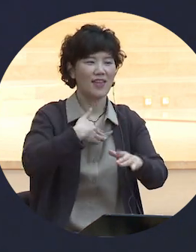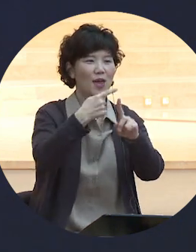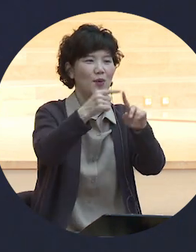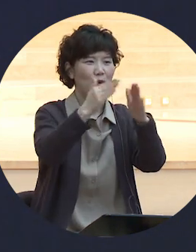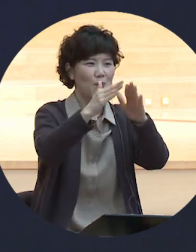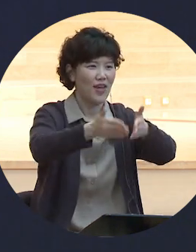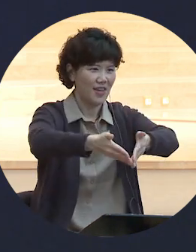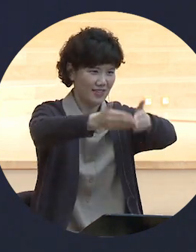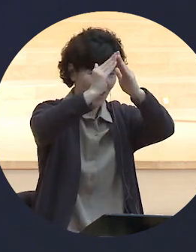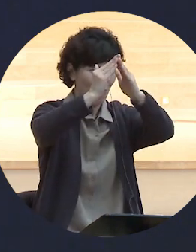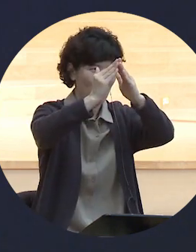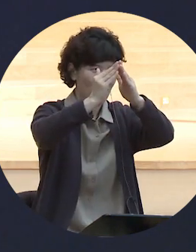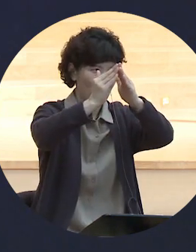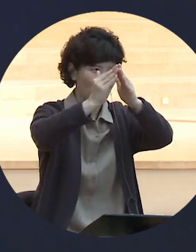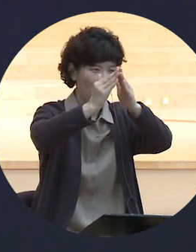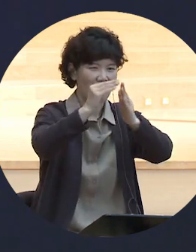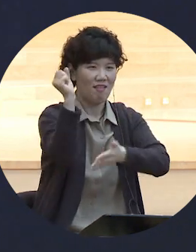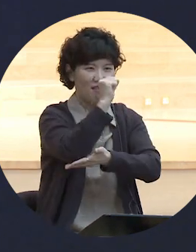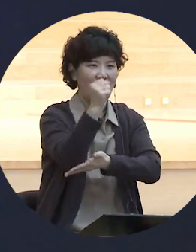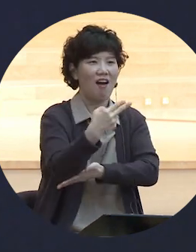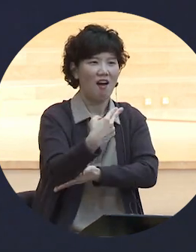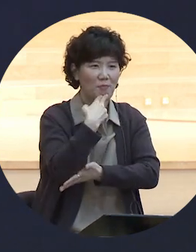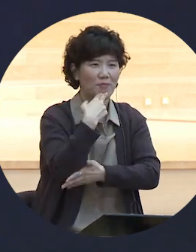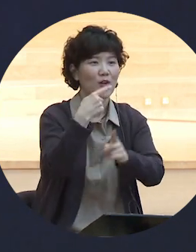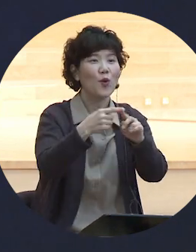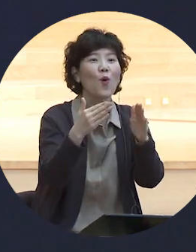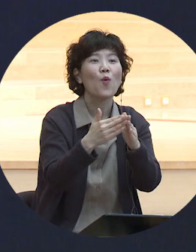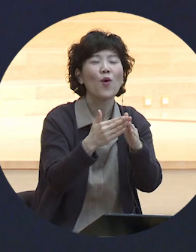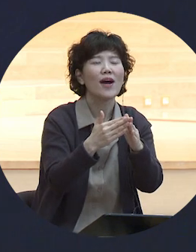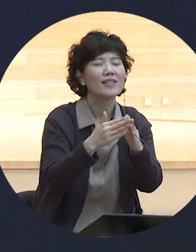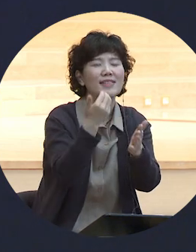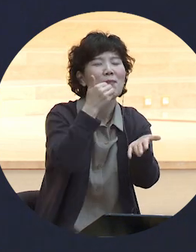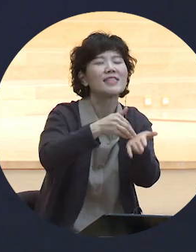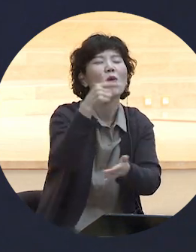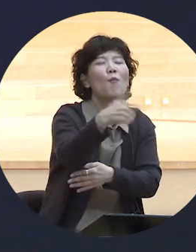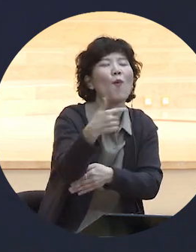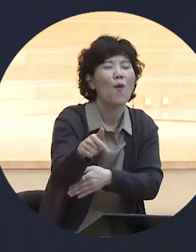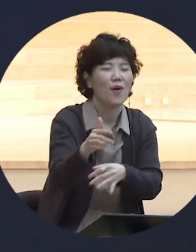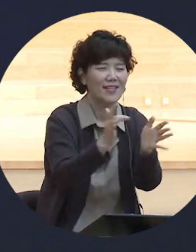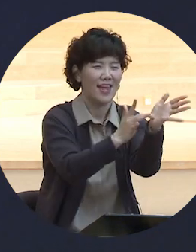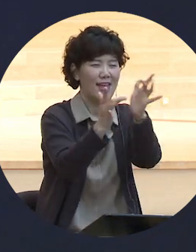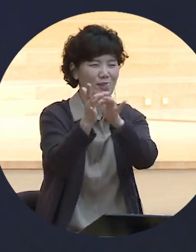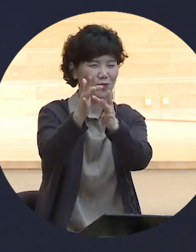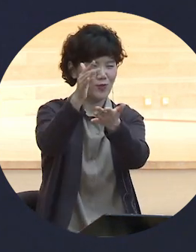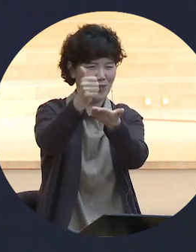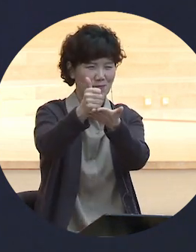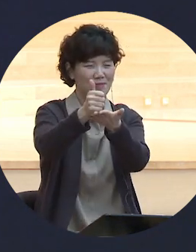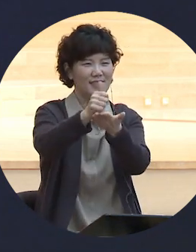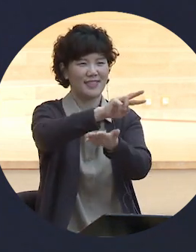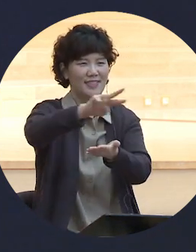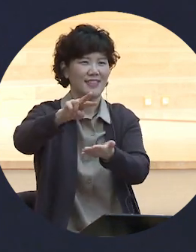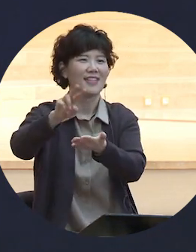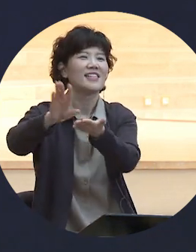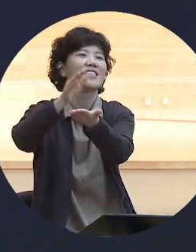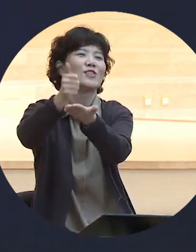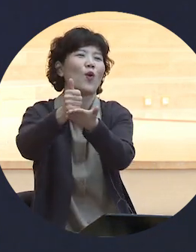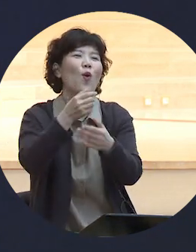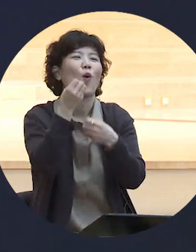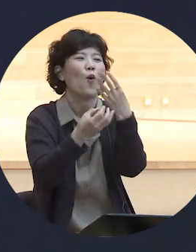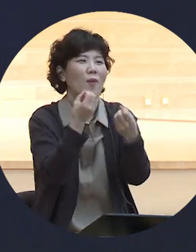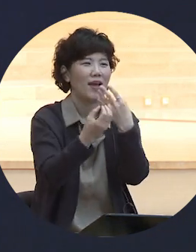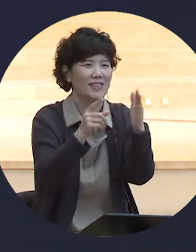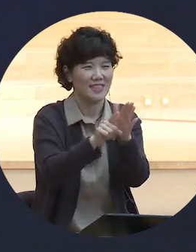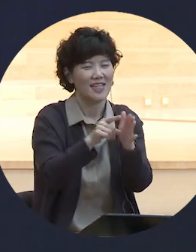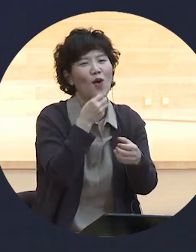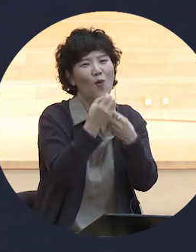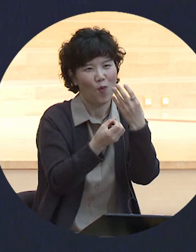교회를 세운다. 흔들리지 않는 반석이 뭐냐? 예수를 그리스도로 고백하는 신앙